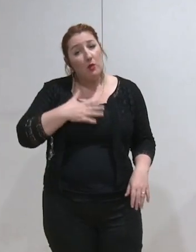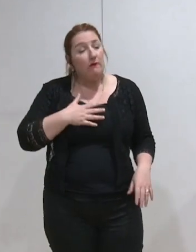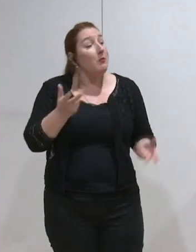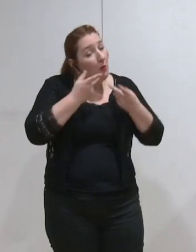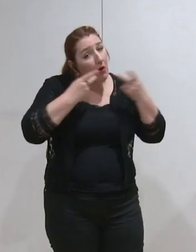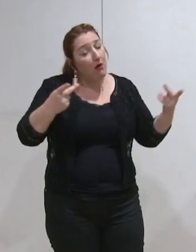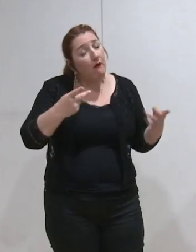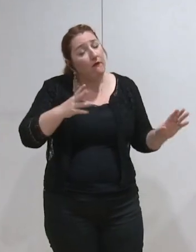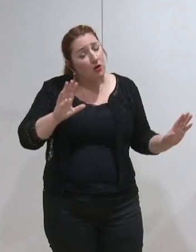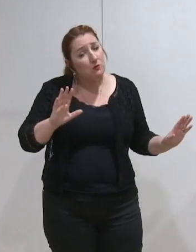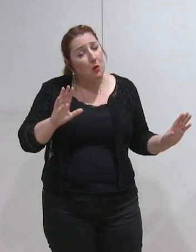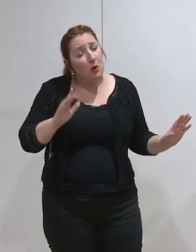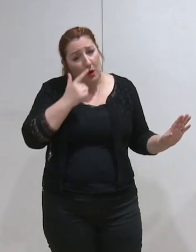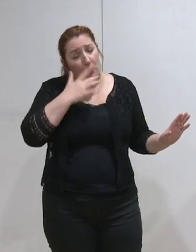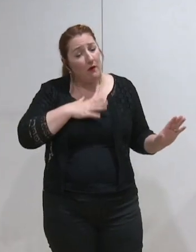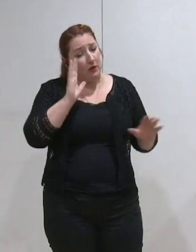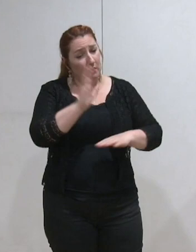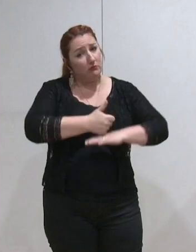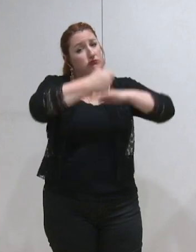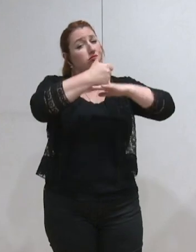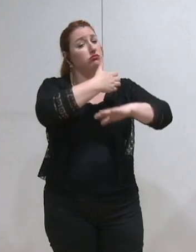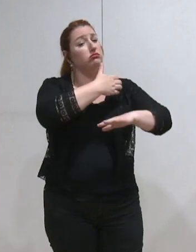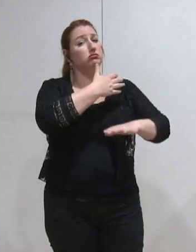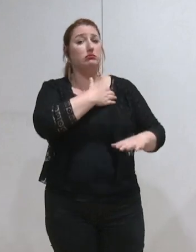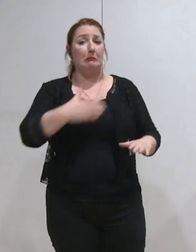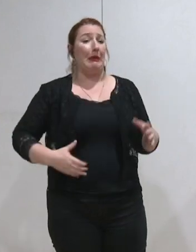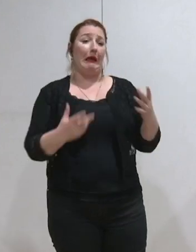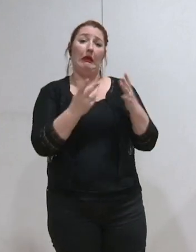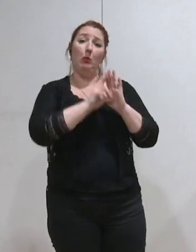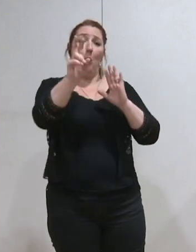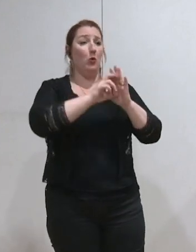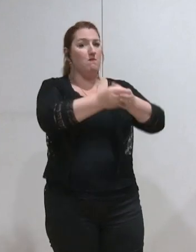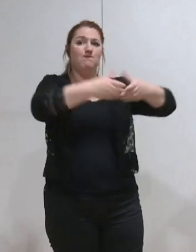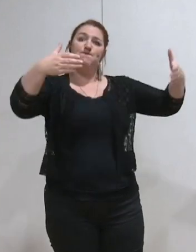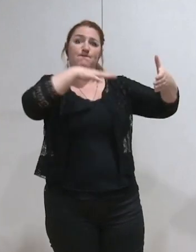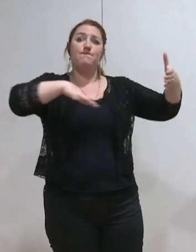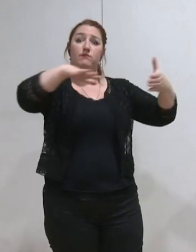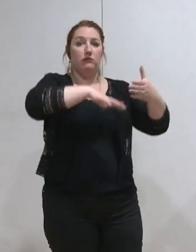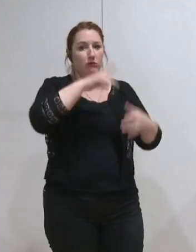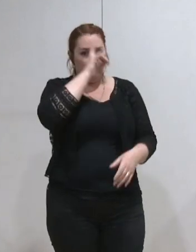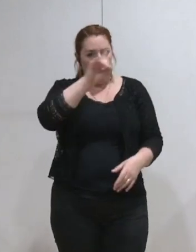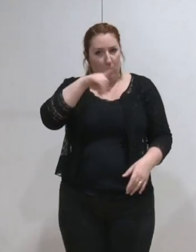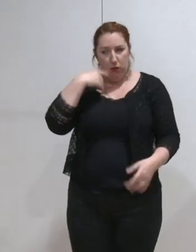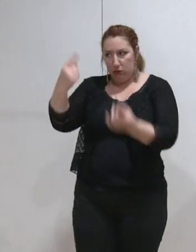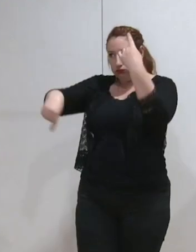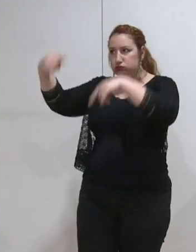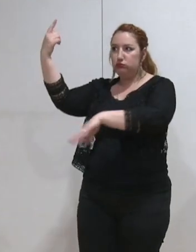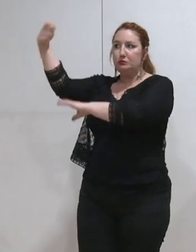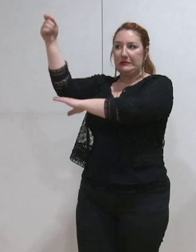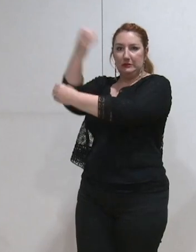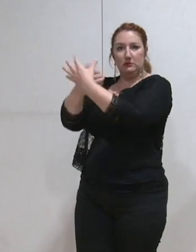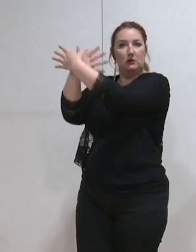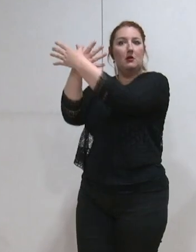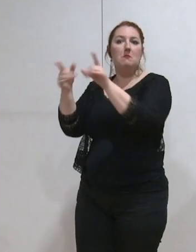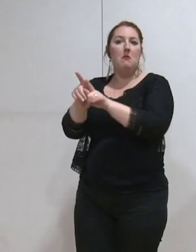en tant que maire de la plus grande ville de l'agglomération et de loin président de sectagloot comme monsieur Gérard con l'éat Lyon ou comme l' était ses